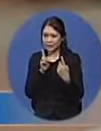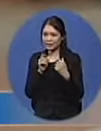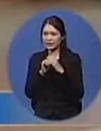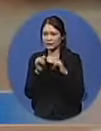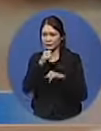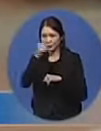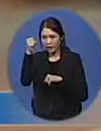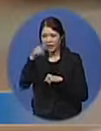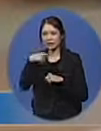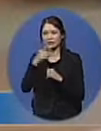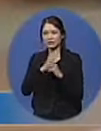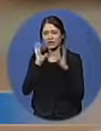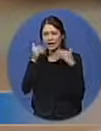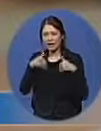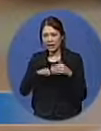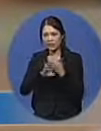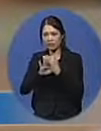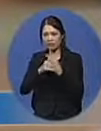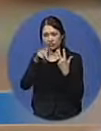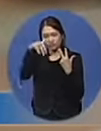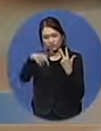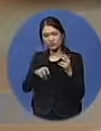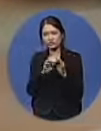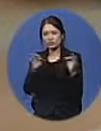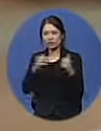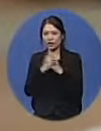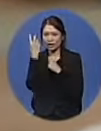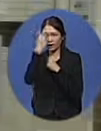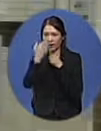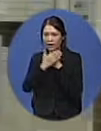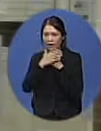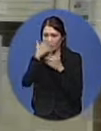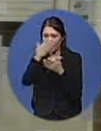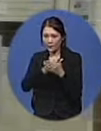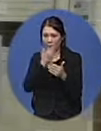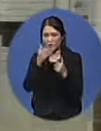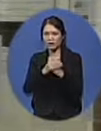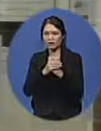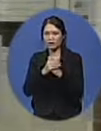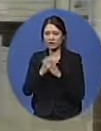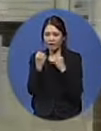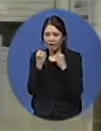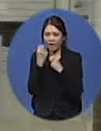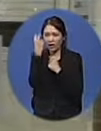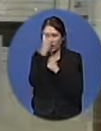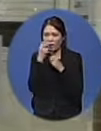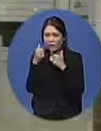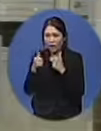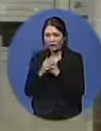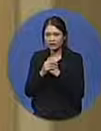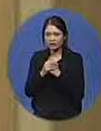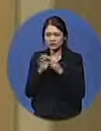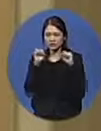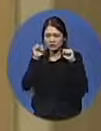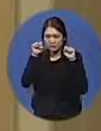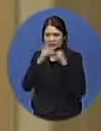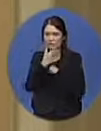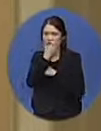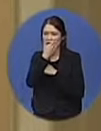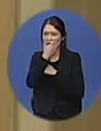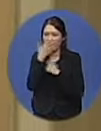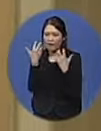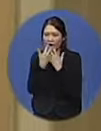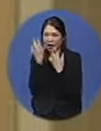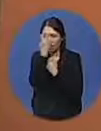사업 대상자가 되면 출산 후 2주 동안 건강관리사 지원을 받을 수 있고 건강관리사는 산후체조와 영양관리,